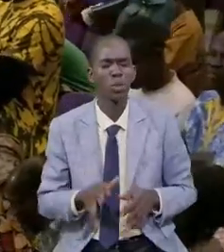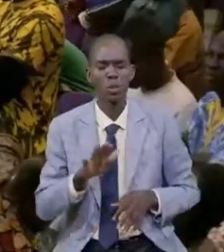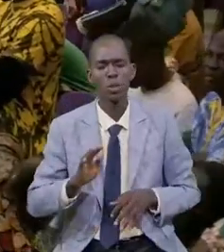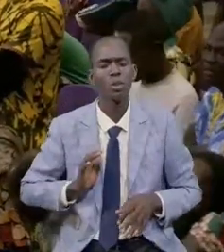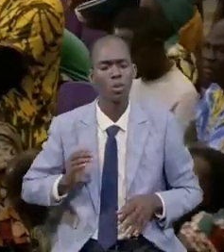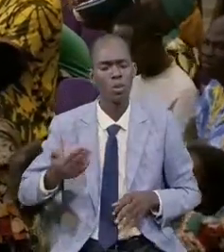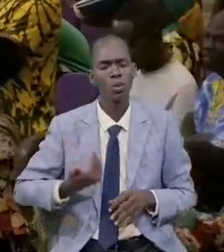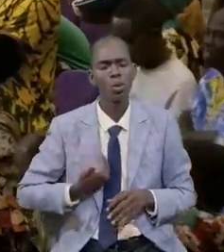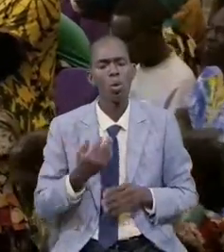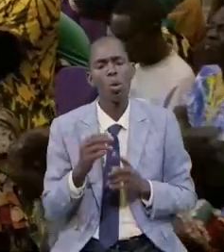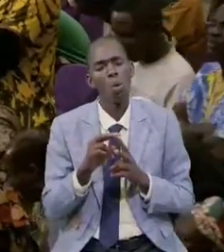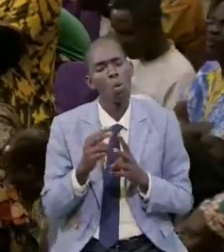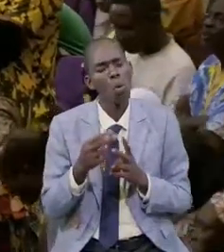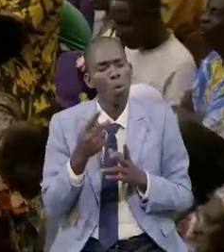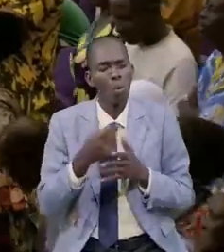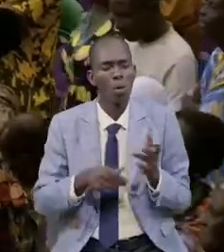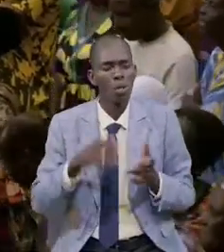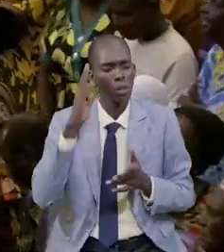trompeuse,